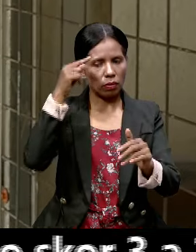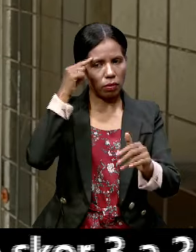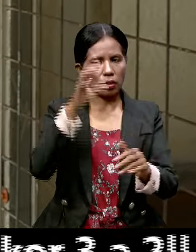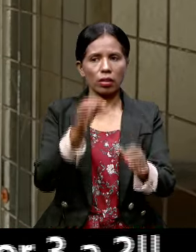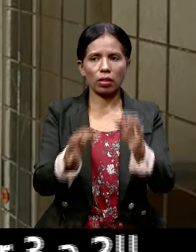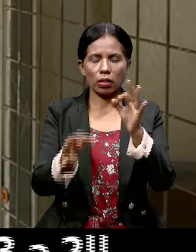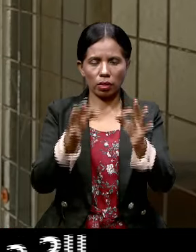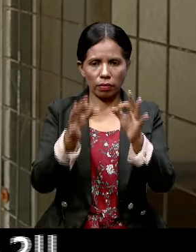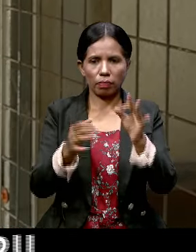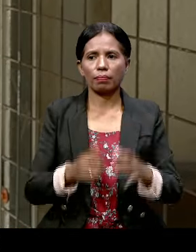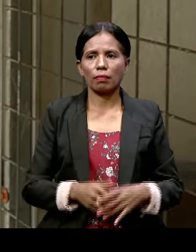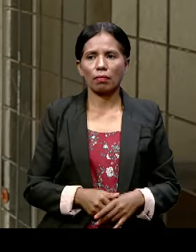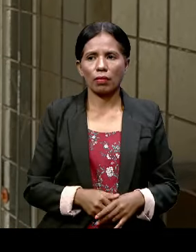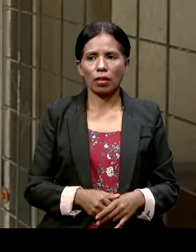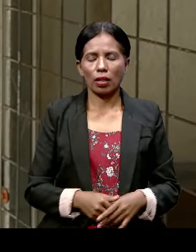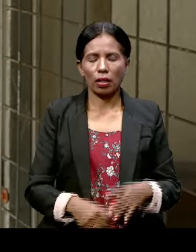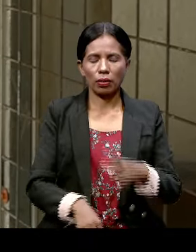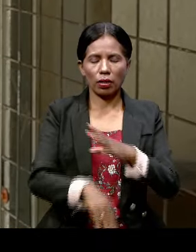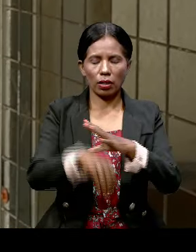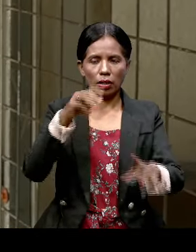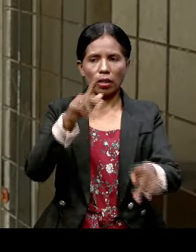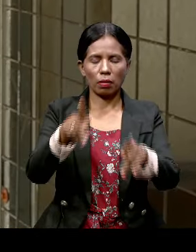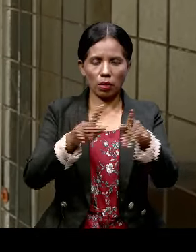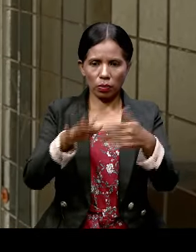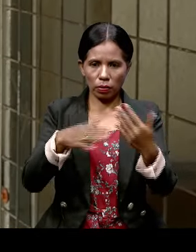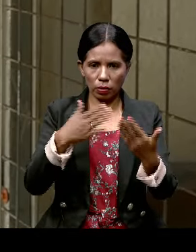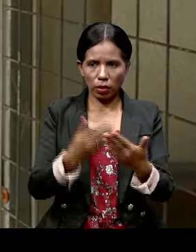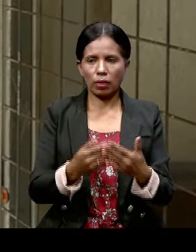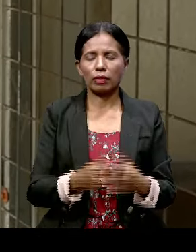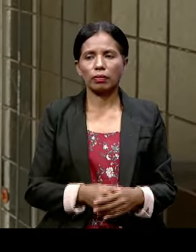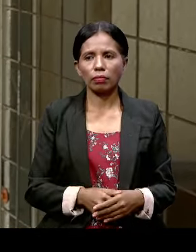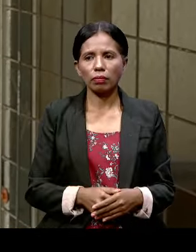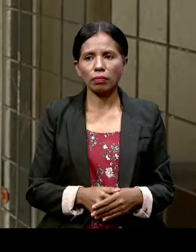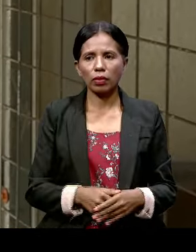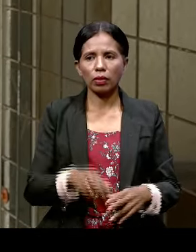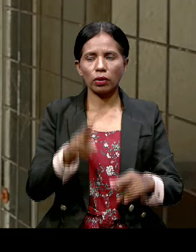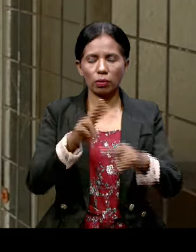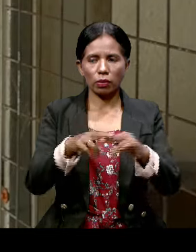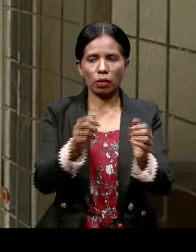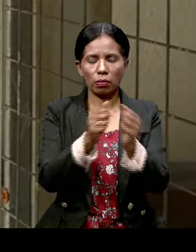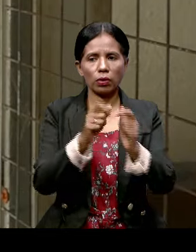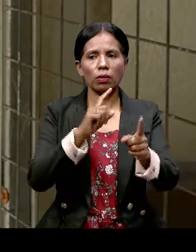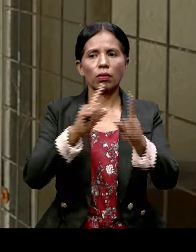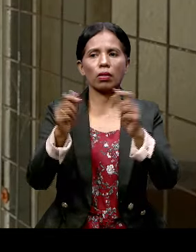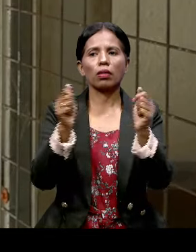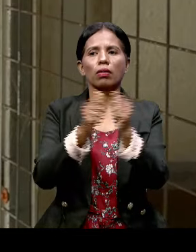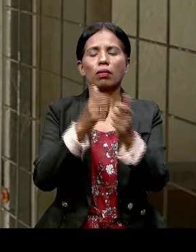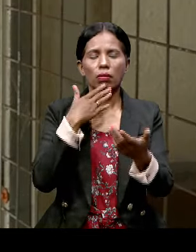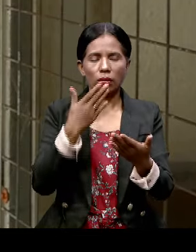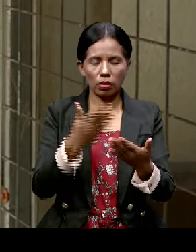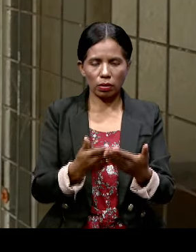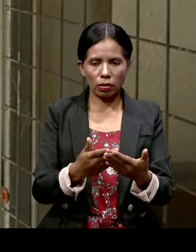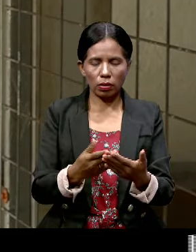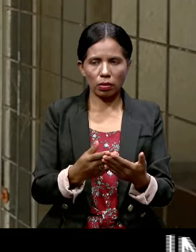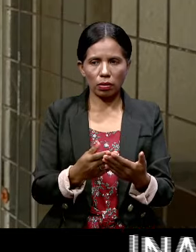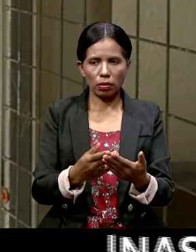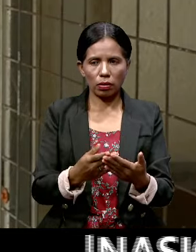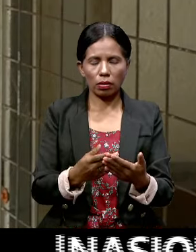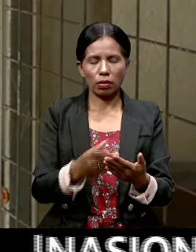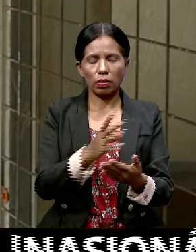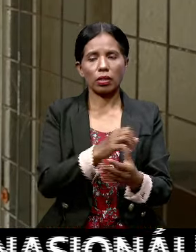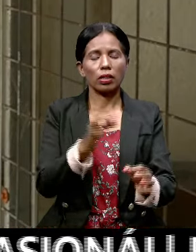karek atu asai ita nyo komunidade karek tur hamoto kuliah di dia ba fuan ho fuan